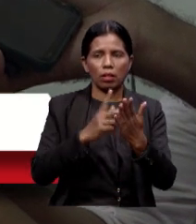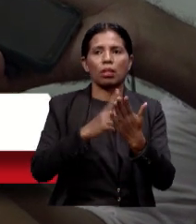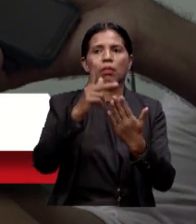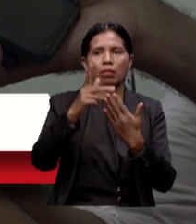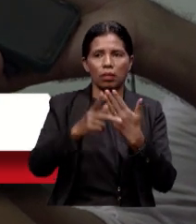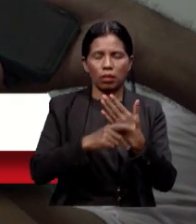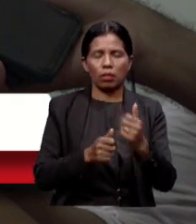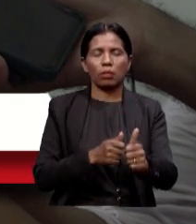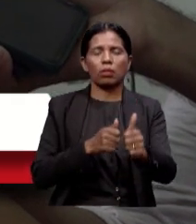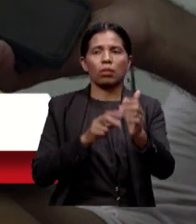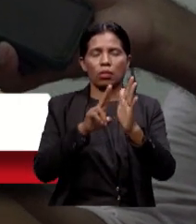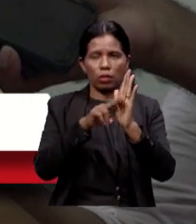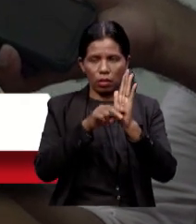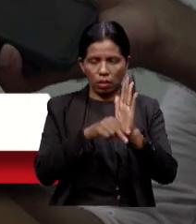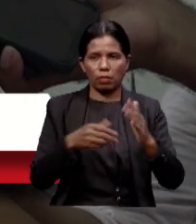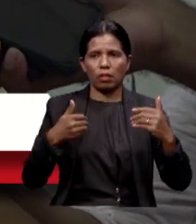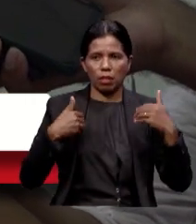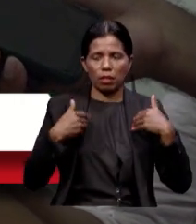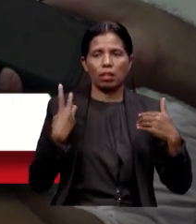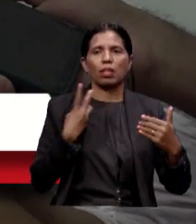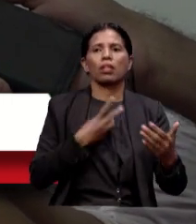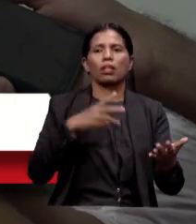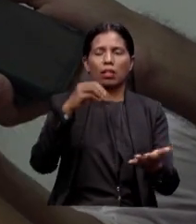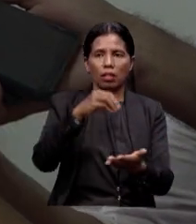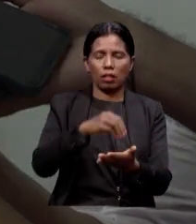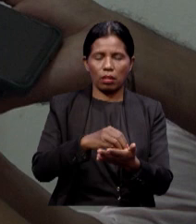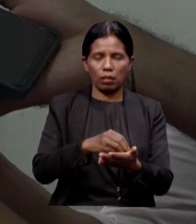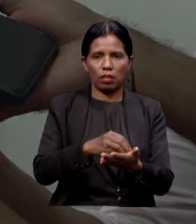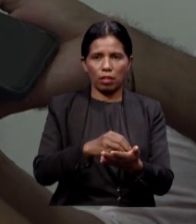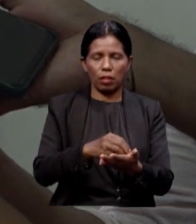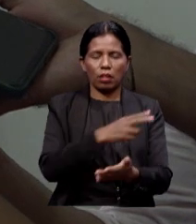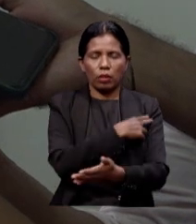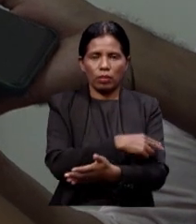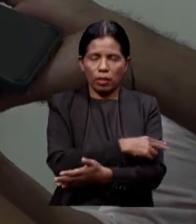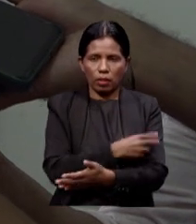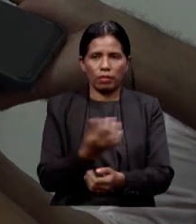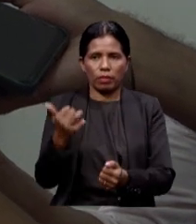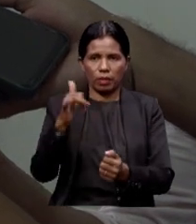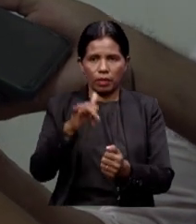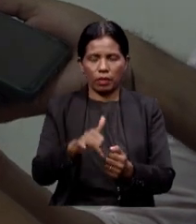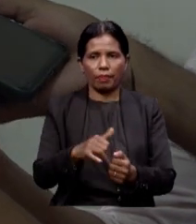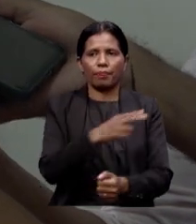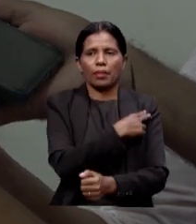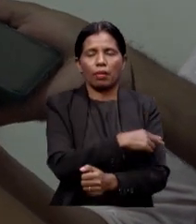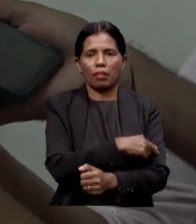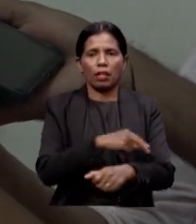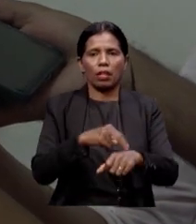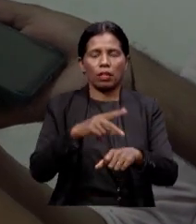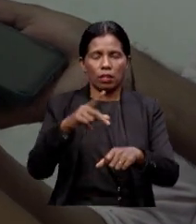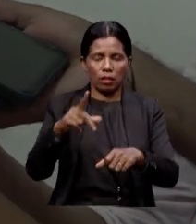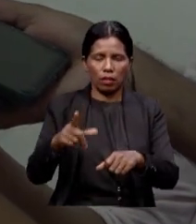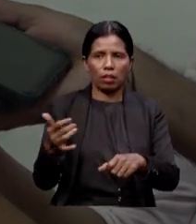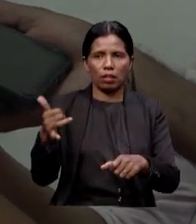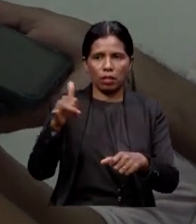tuiro orari ni be ma iha ita tau iha fasilidade Saudi sira Hospital Nasional Guido